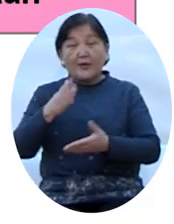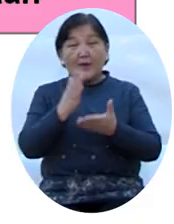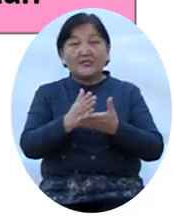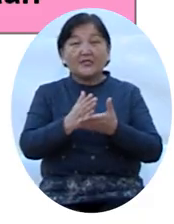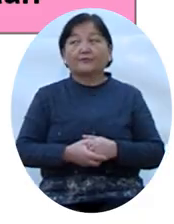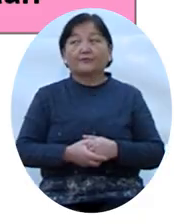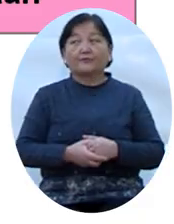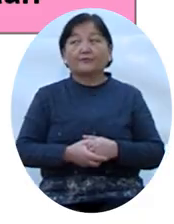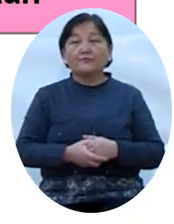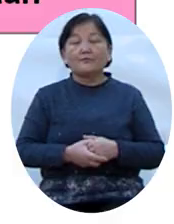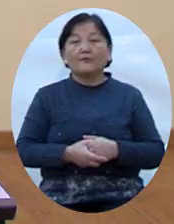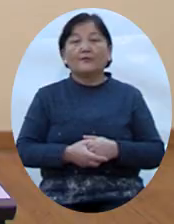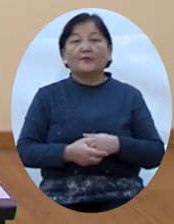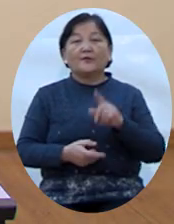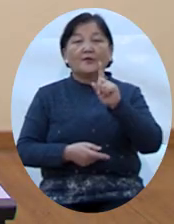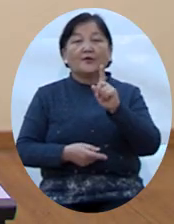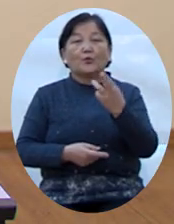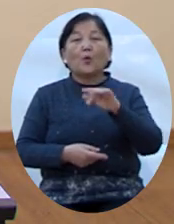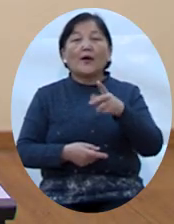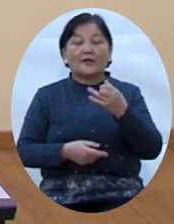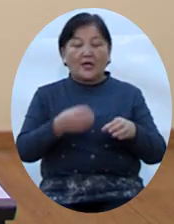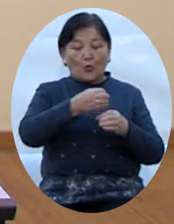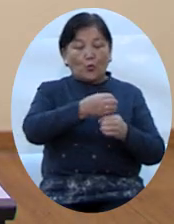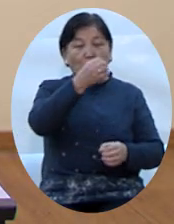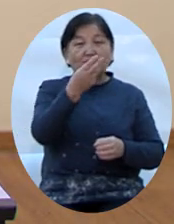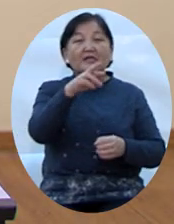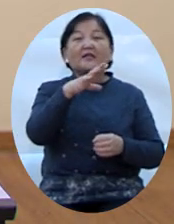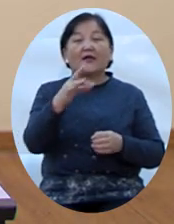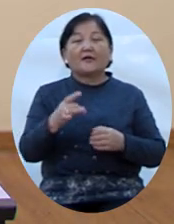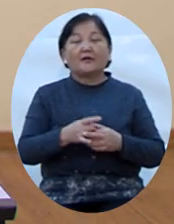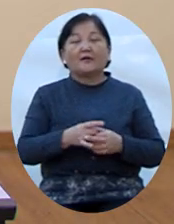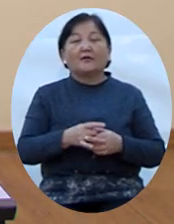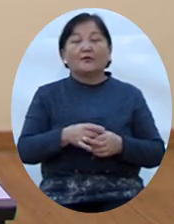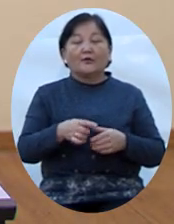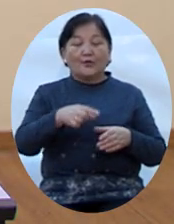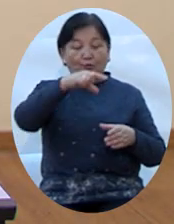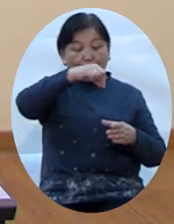шалгая. За 1 дугаартай уусмал дээр фенол фтлений уусмалаа тусая.